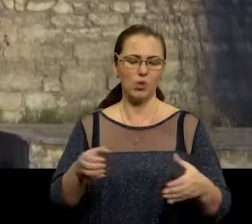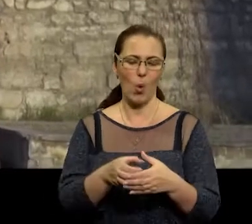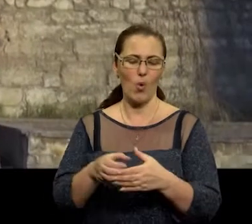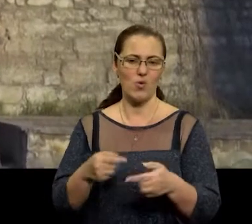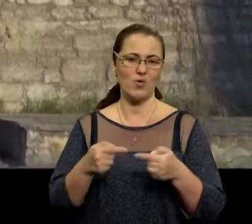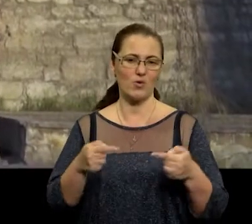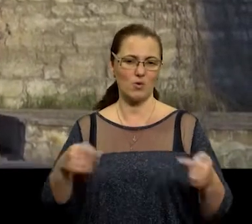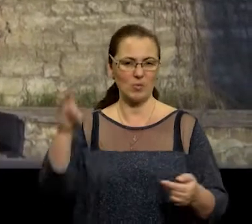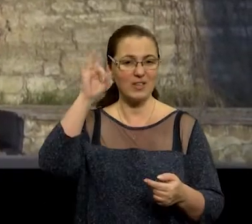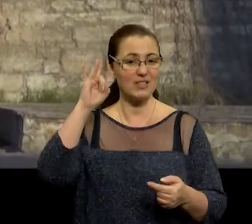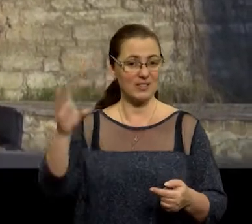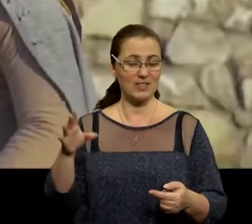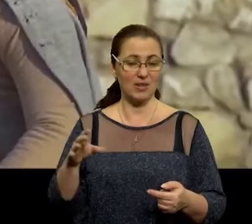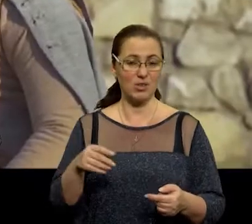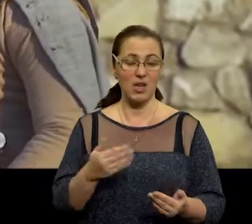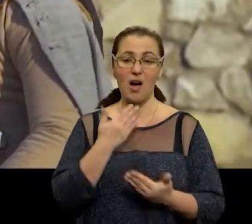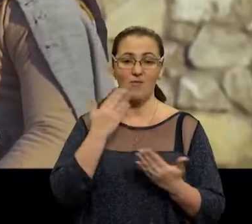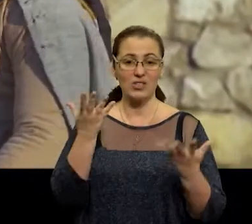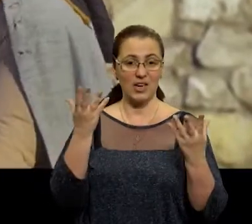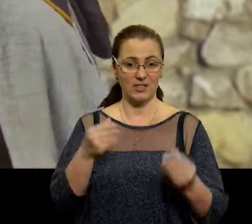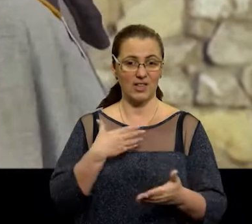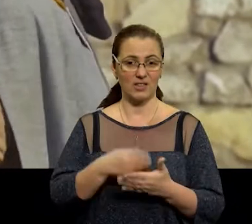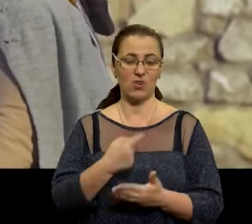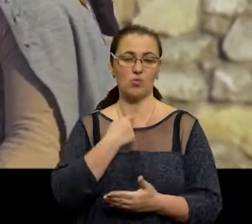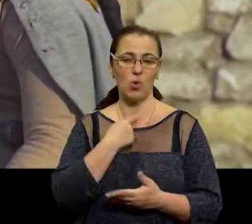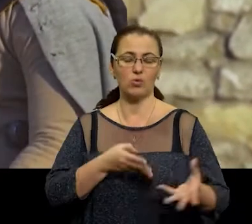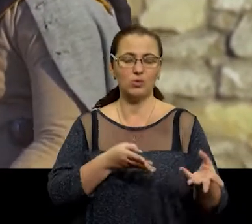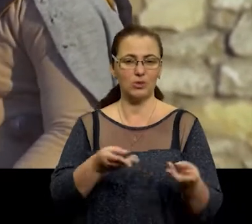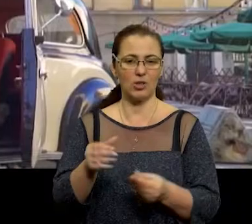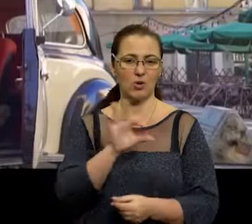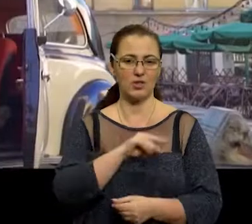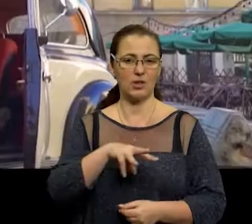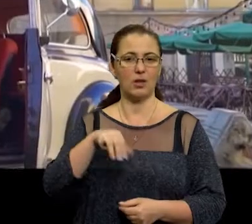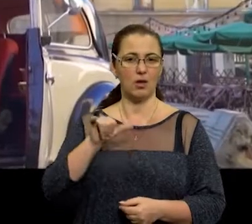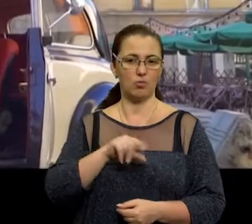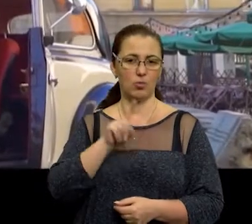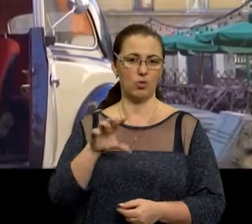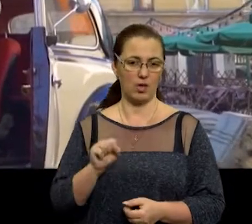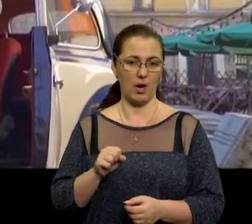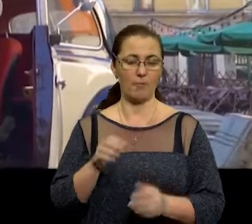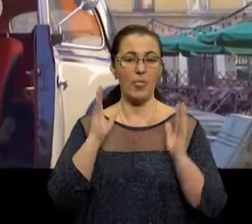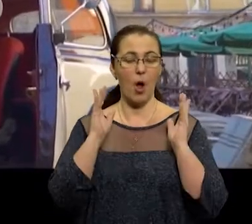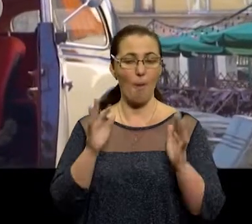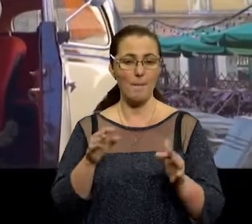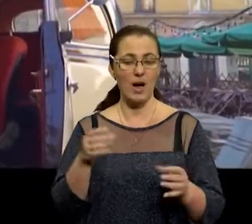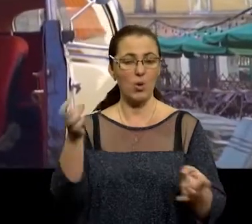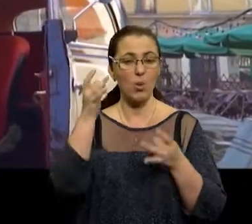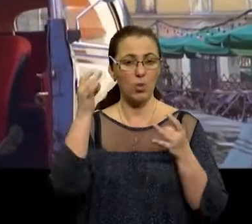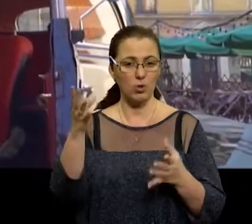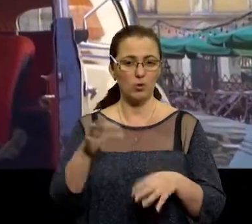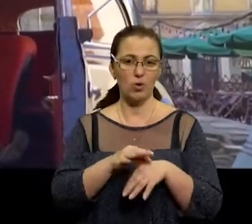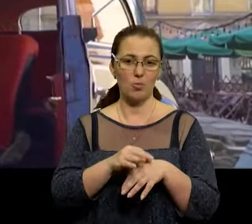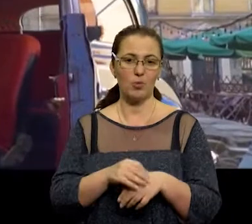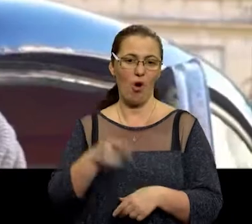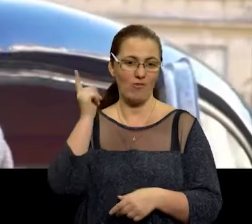«Рококо», «Інсо Львів», а в останній день своїм голосом чаруватиме Оксана Муха. У парку культури вперше проведуть ретро-фестиваль,